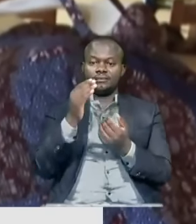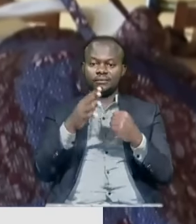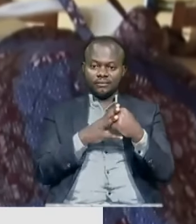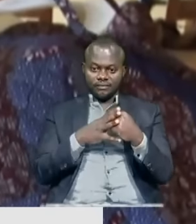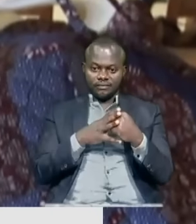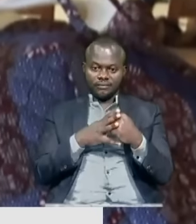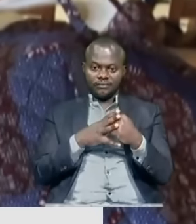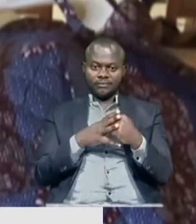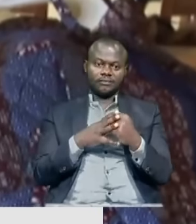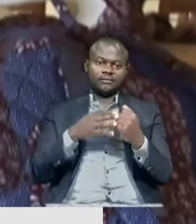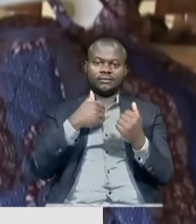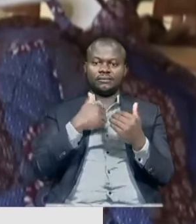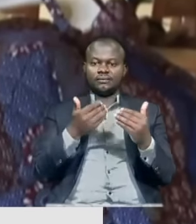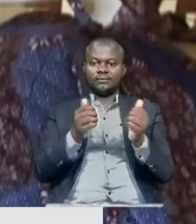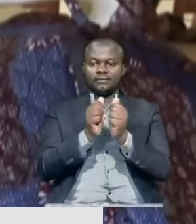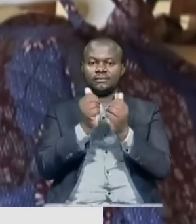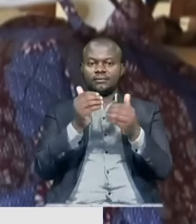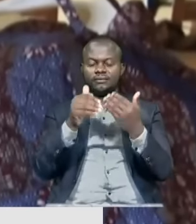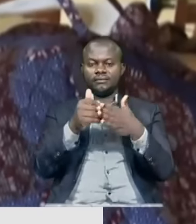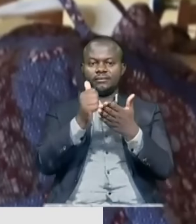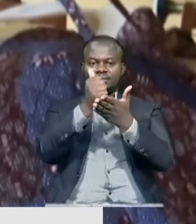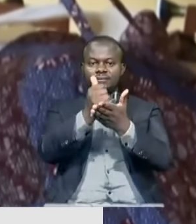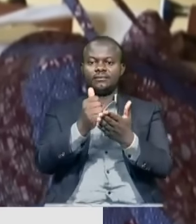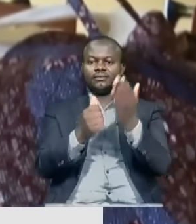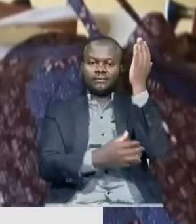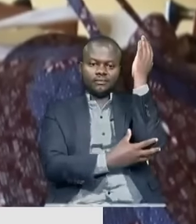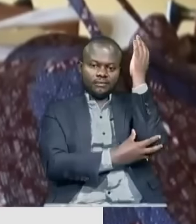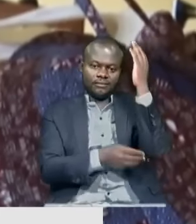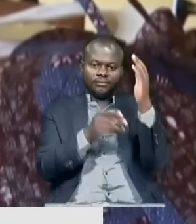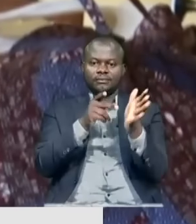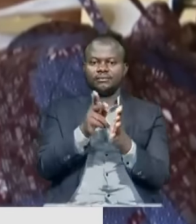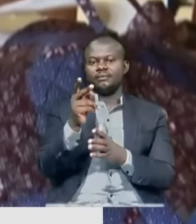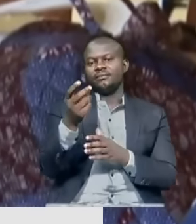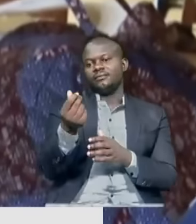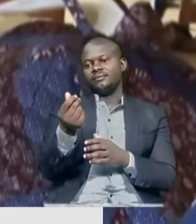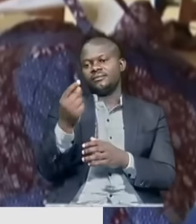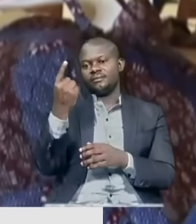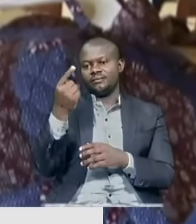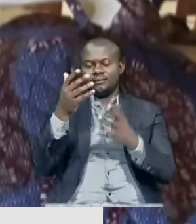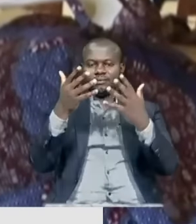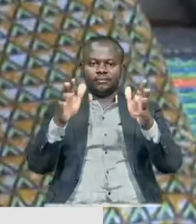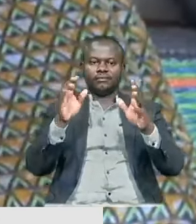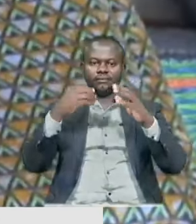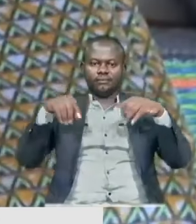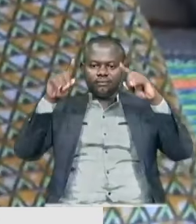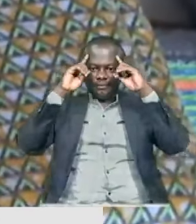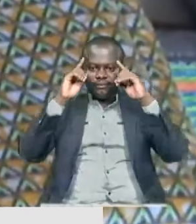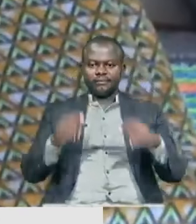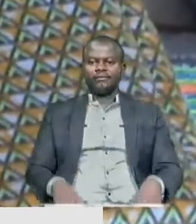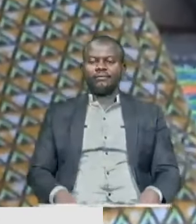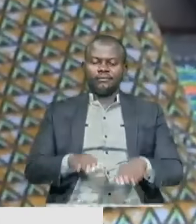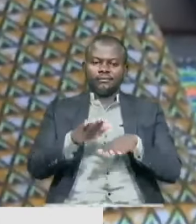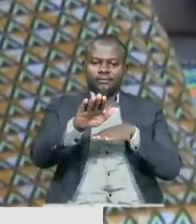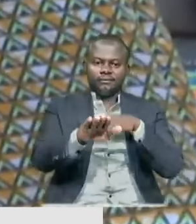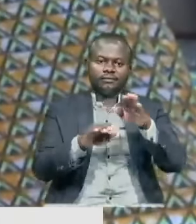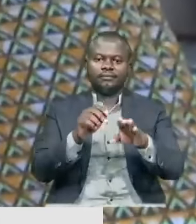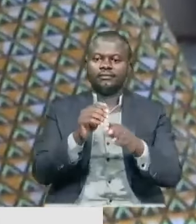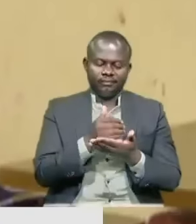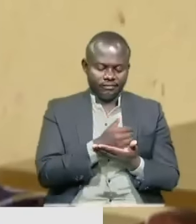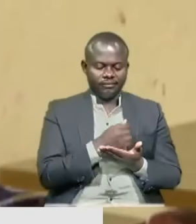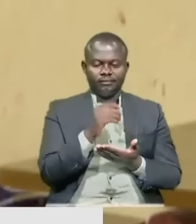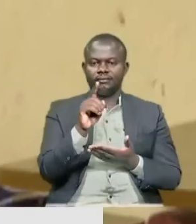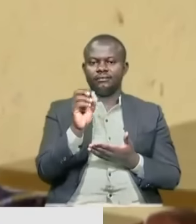mfite n'abana mfasha babakene ndihira amafaranga umwe yarangije university bateye intambwe bava ku kwizigamira